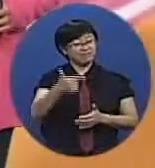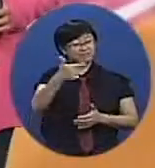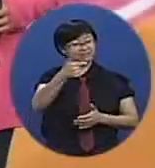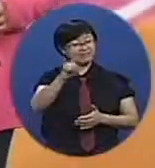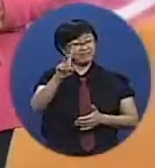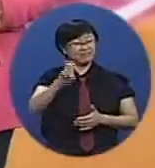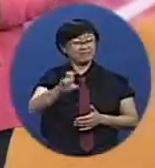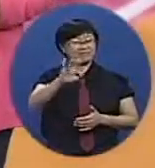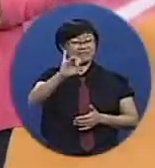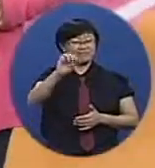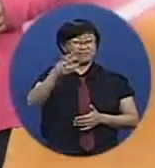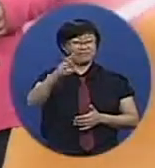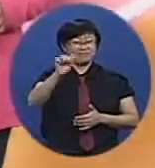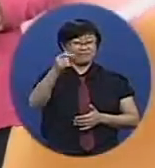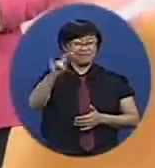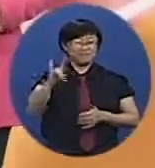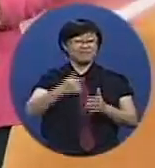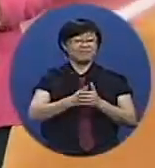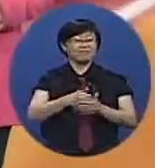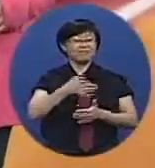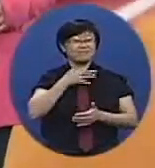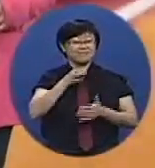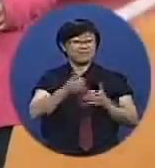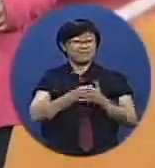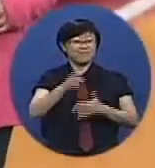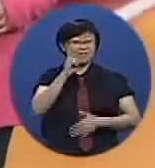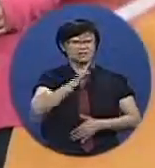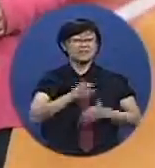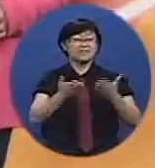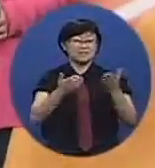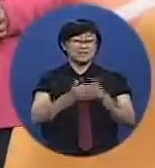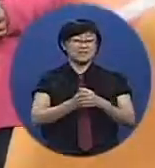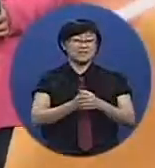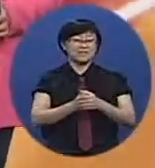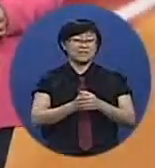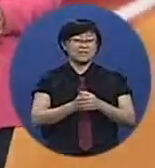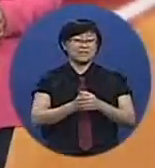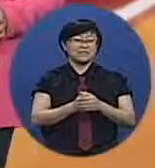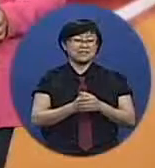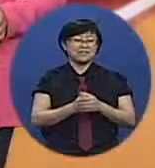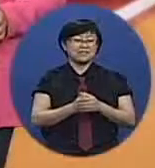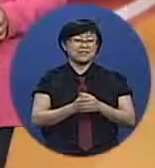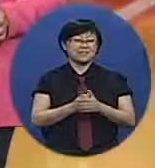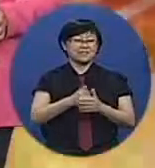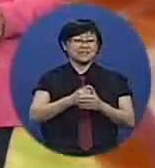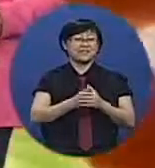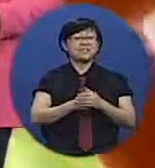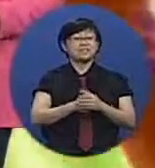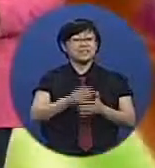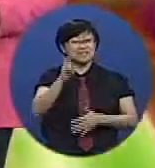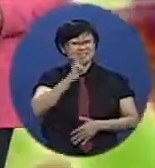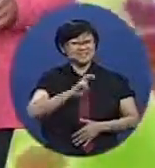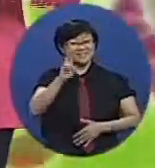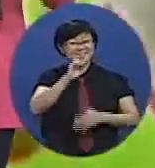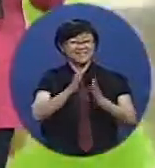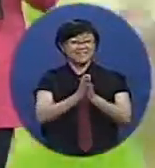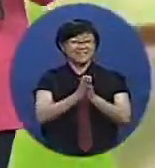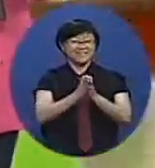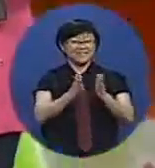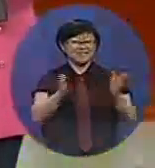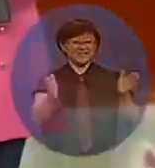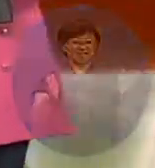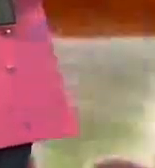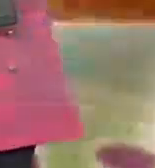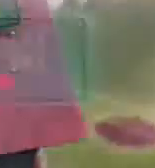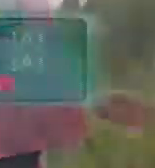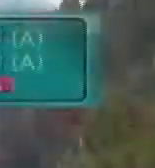남일혜 씨가 부르셨어요. 남일혜 씨 맞아요. 예예 예. 네. 음악 드리겠습니다. 네. 자 이정표 음악 주세요.